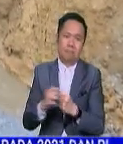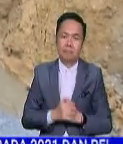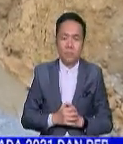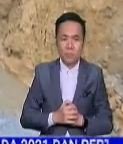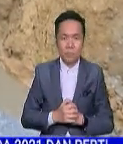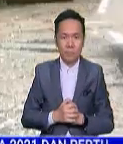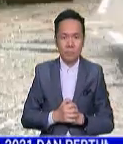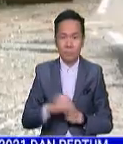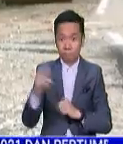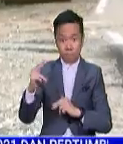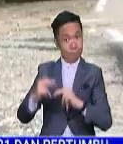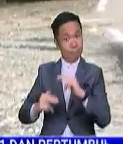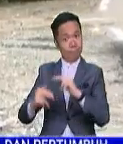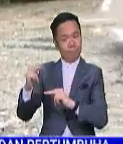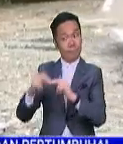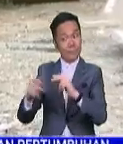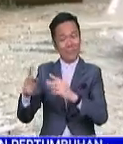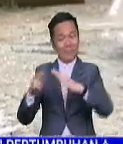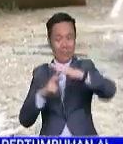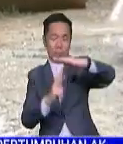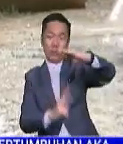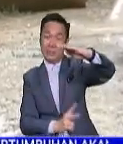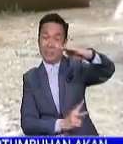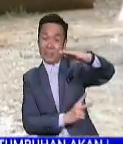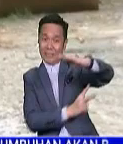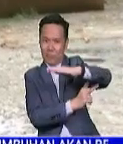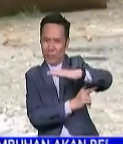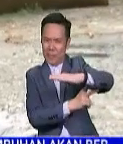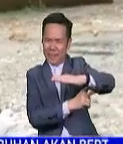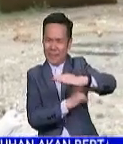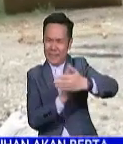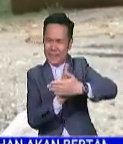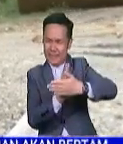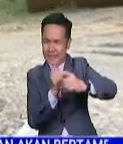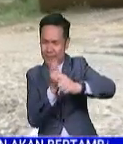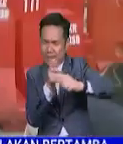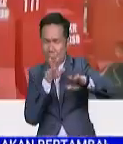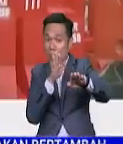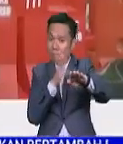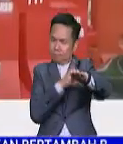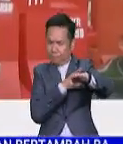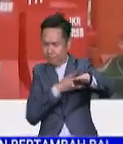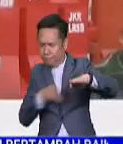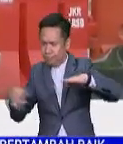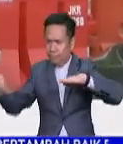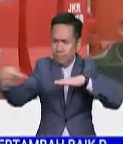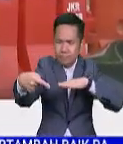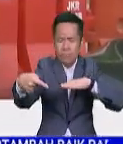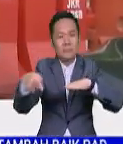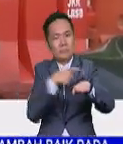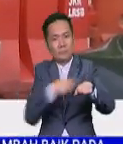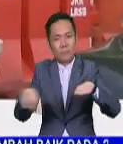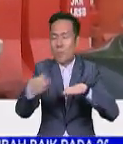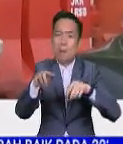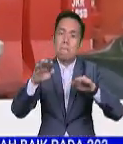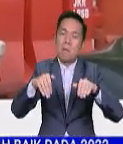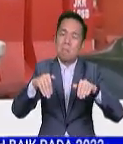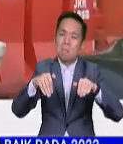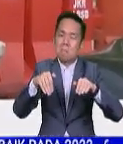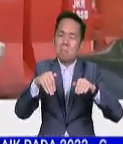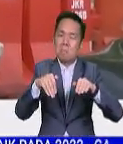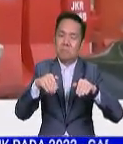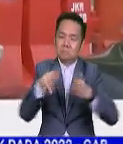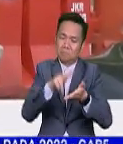kerja baik pulih bagi membina jembatan separuh kekal atau lancongan juga masih empat dilaksanakan oleh pihak